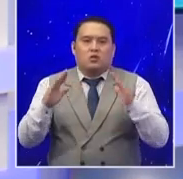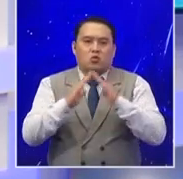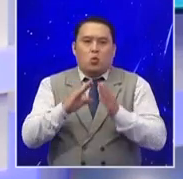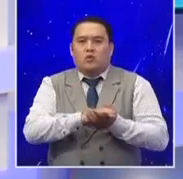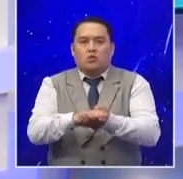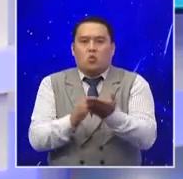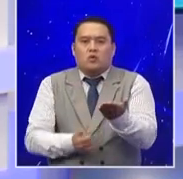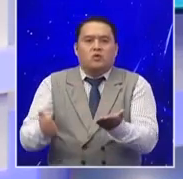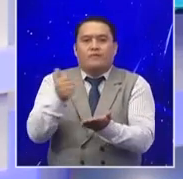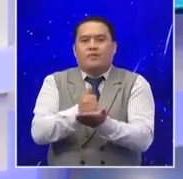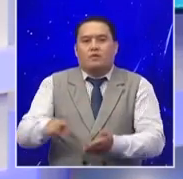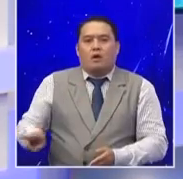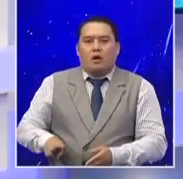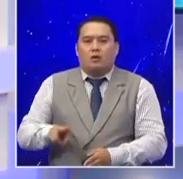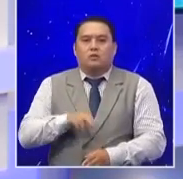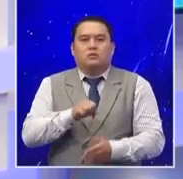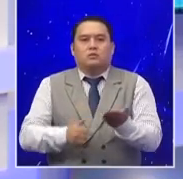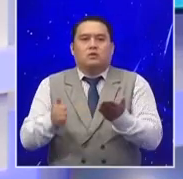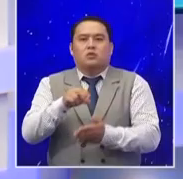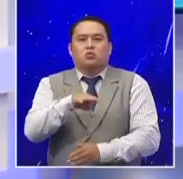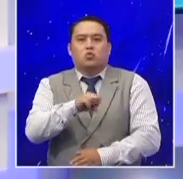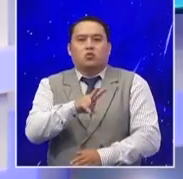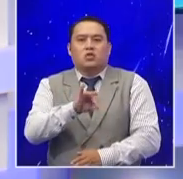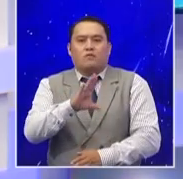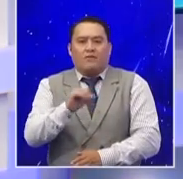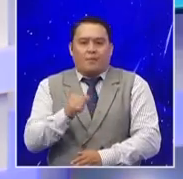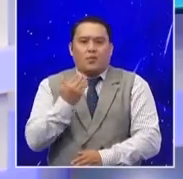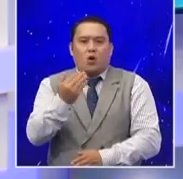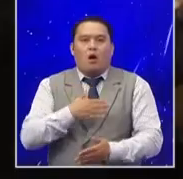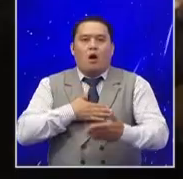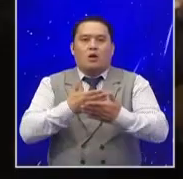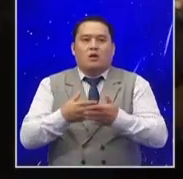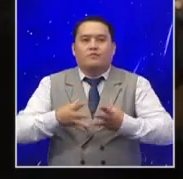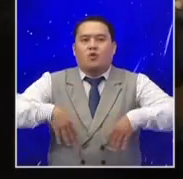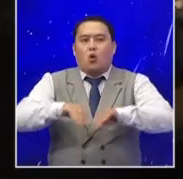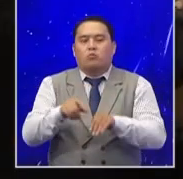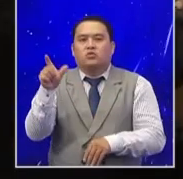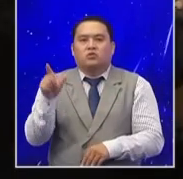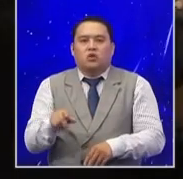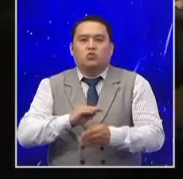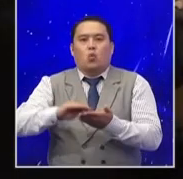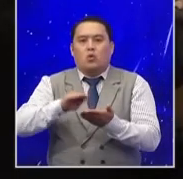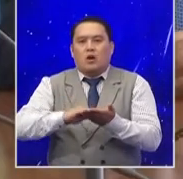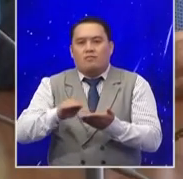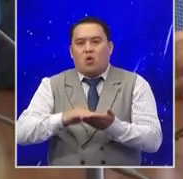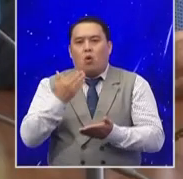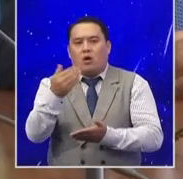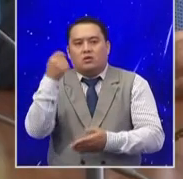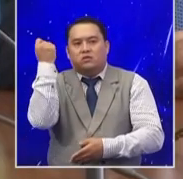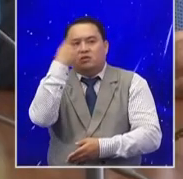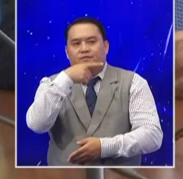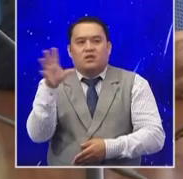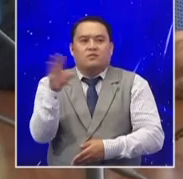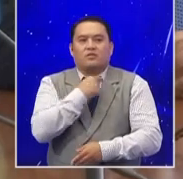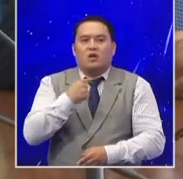эту должность распоряжением акима области назначена Сандугаш Дюсенова. Активный общественный деятель, журналист, блогер. Она известна